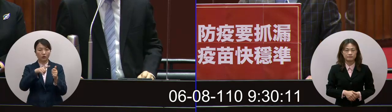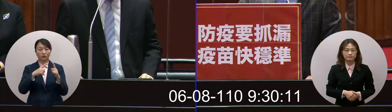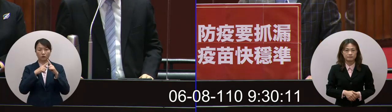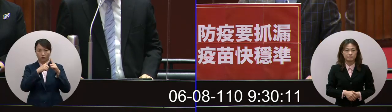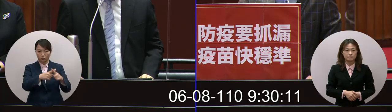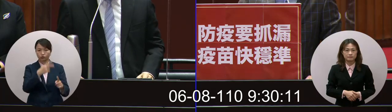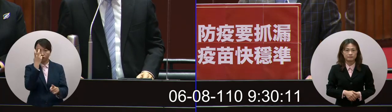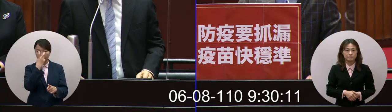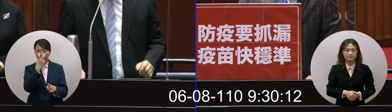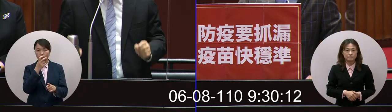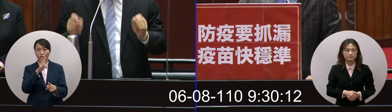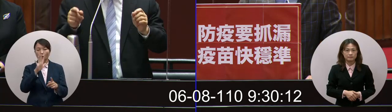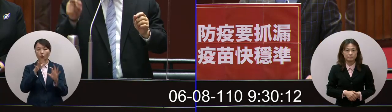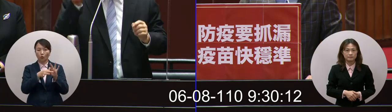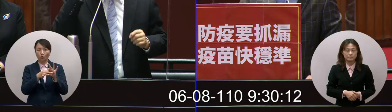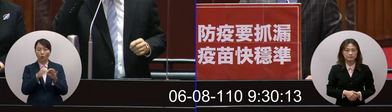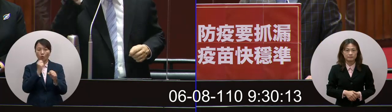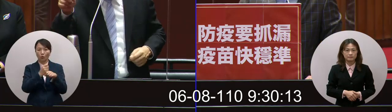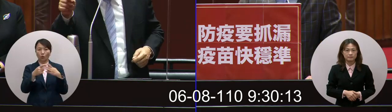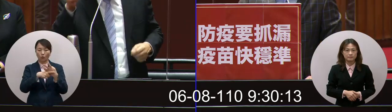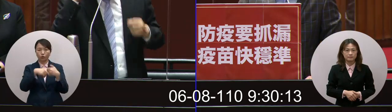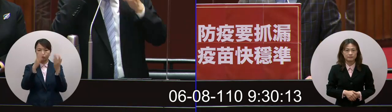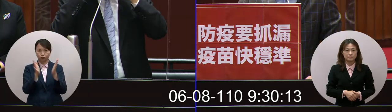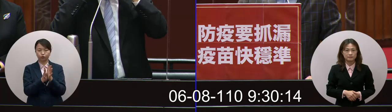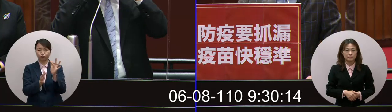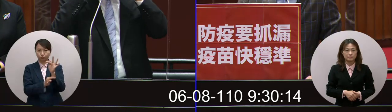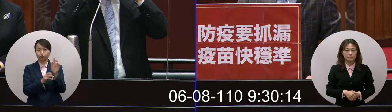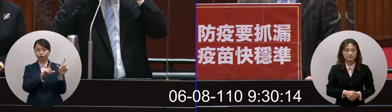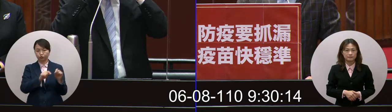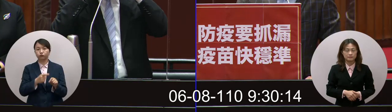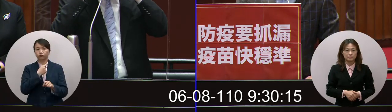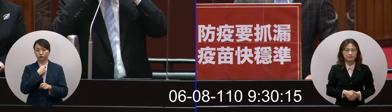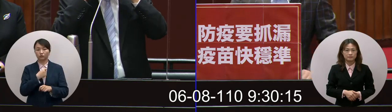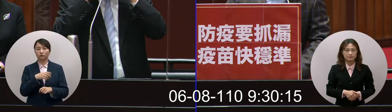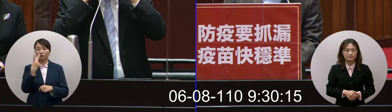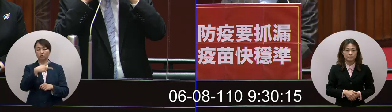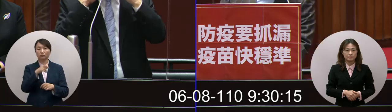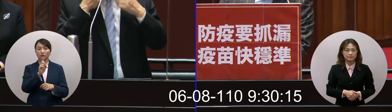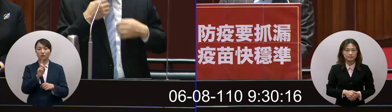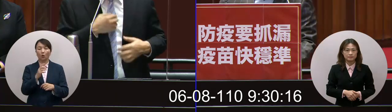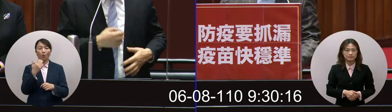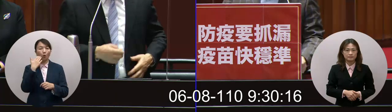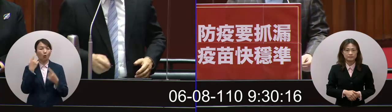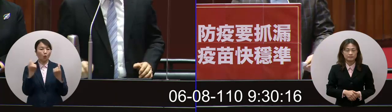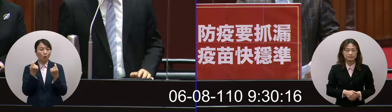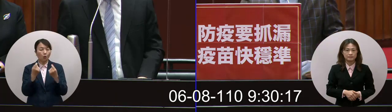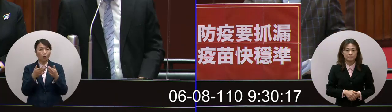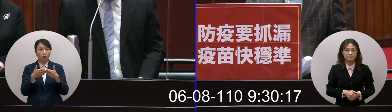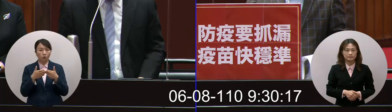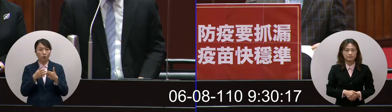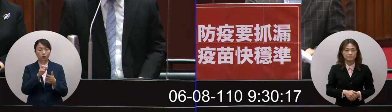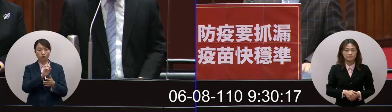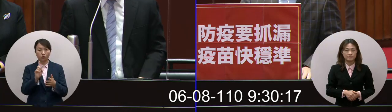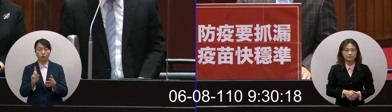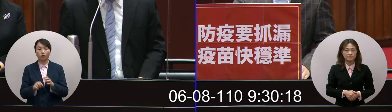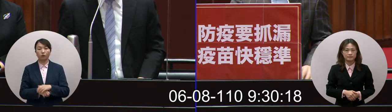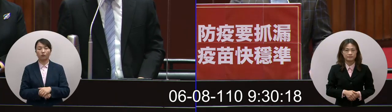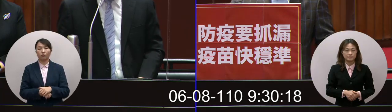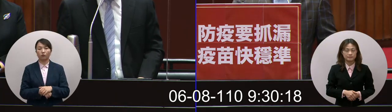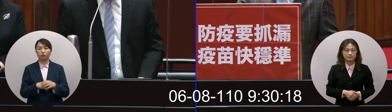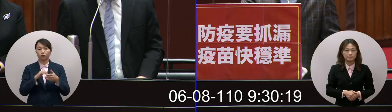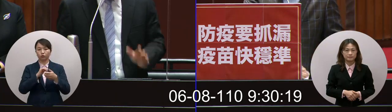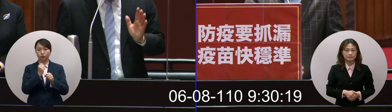场看，相关作业爱互到位啊。而且相关，你若讲应该有做，